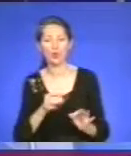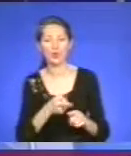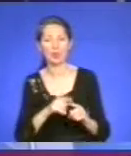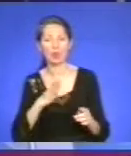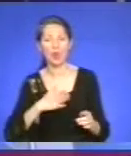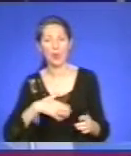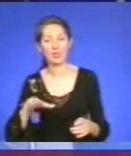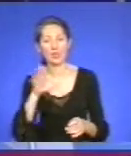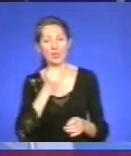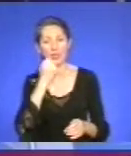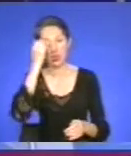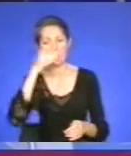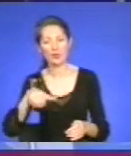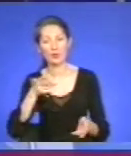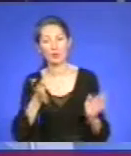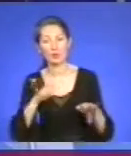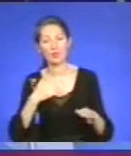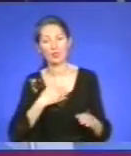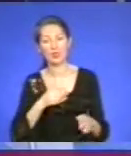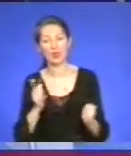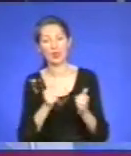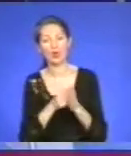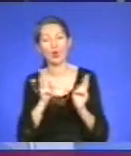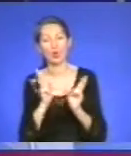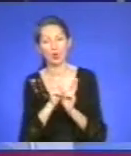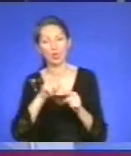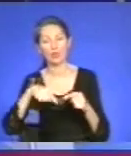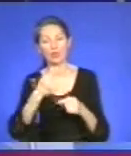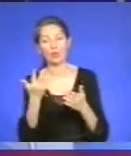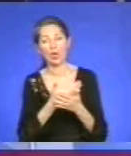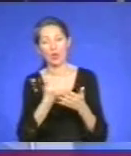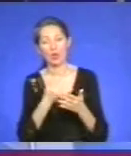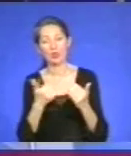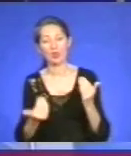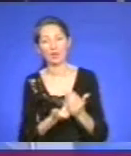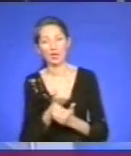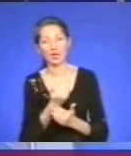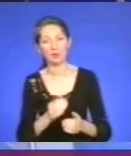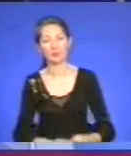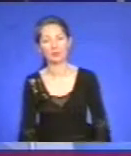у мене все. Дякую всім, хто залишався з нами, і до зустрічей у наступних випусках «Вістей».